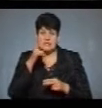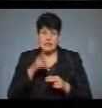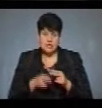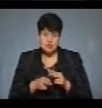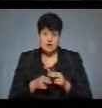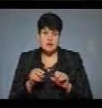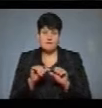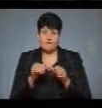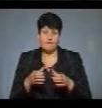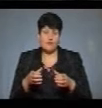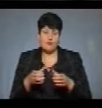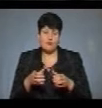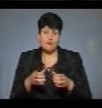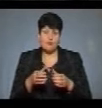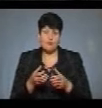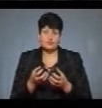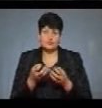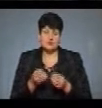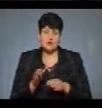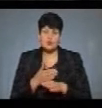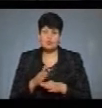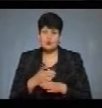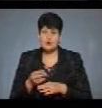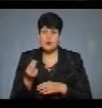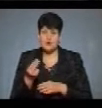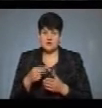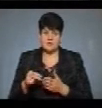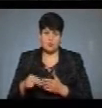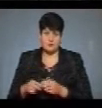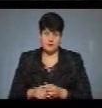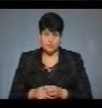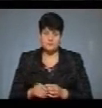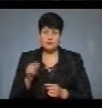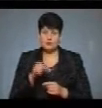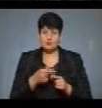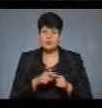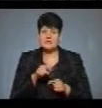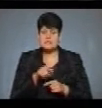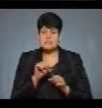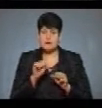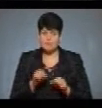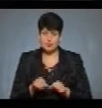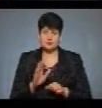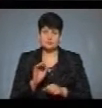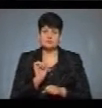не сформовані ще розподіл коштів на закупівлю. Тому це може